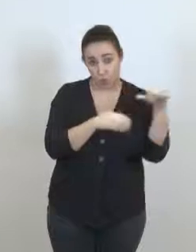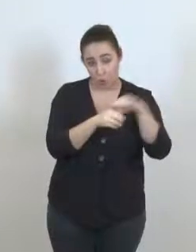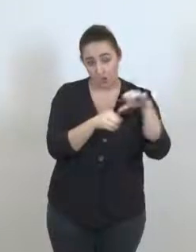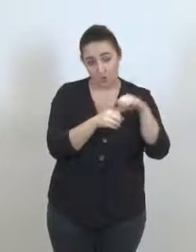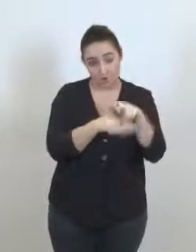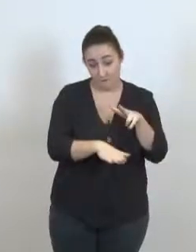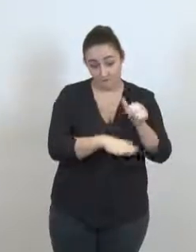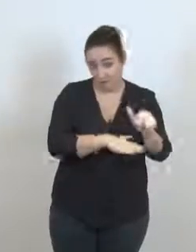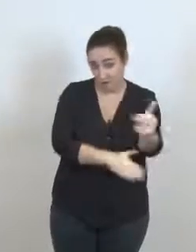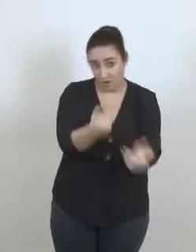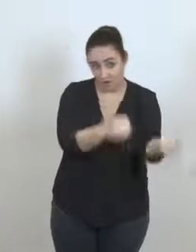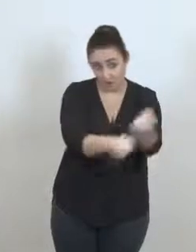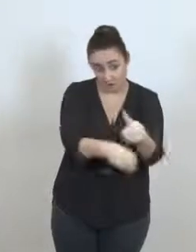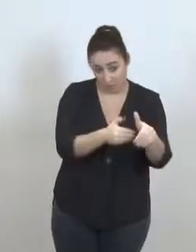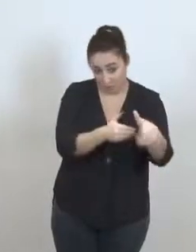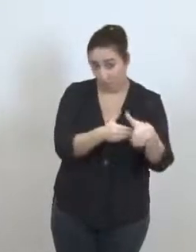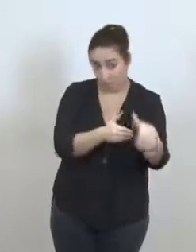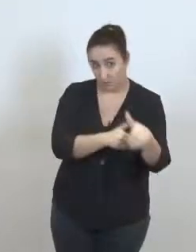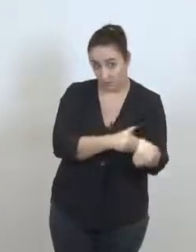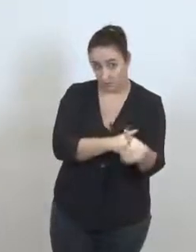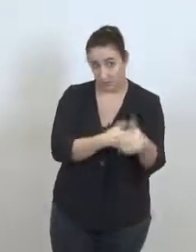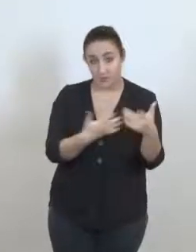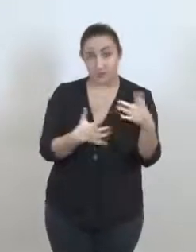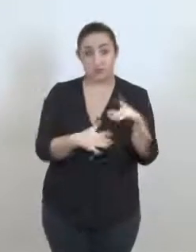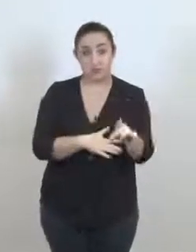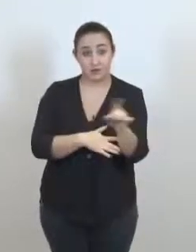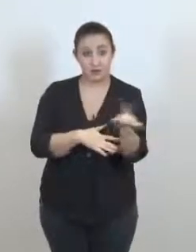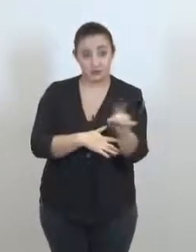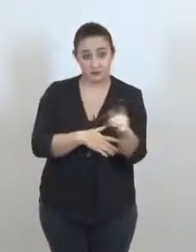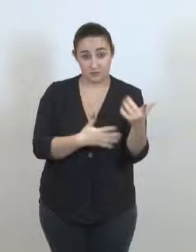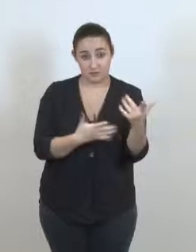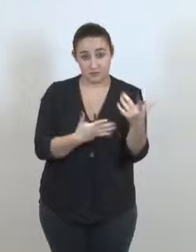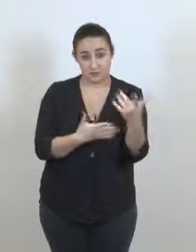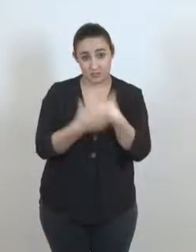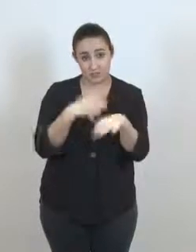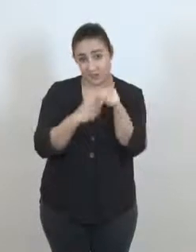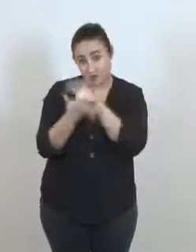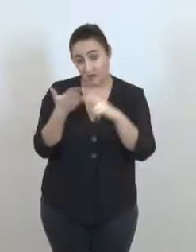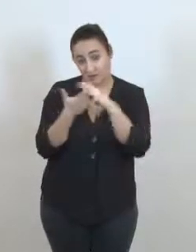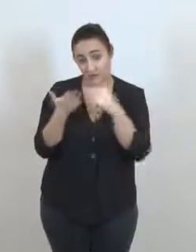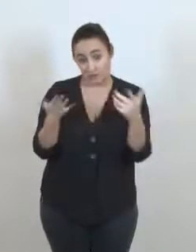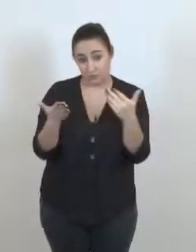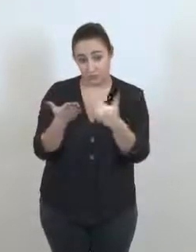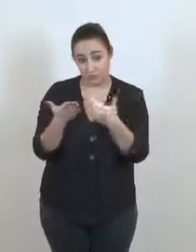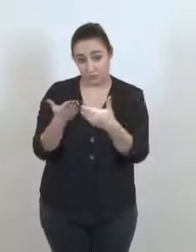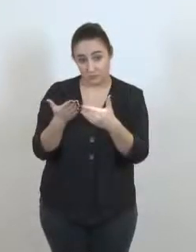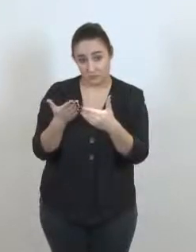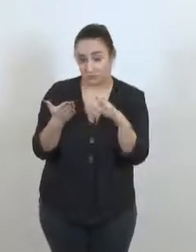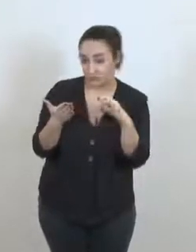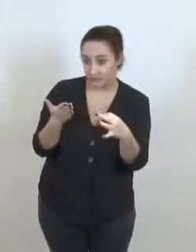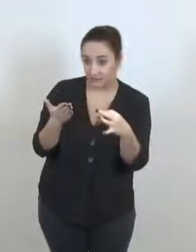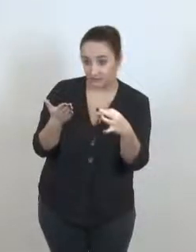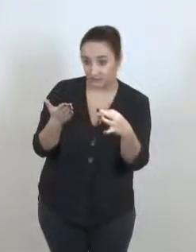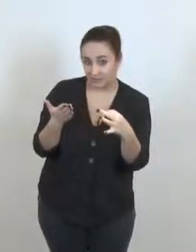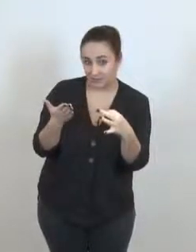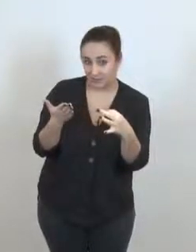dans les mois qui arrivent. Et il se trouve que de nombreux ménages dans leur région ne pouvaient en fait accéder à ce